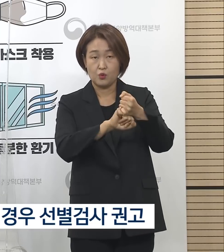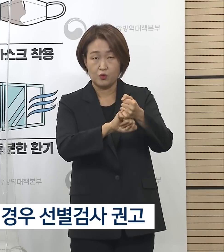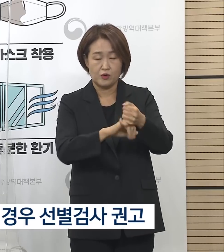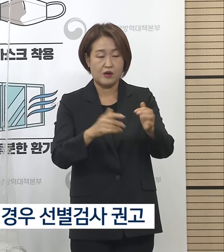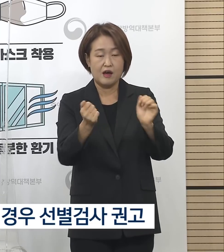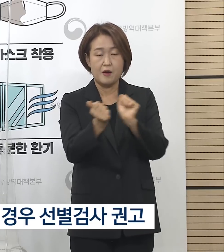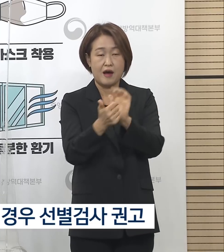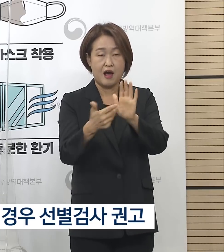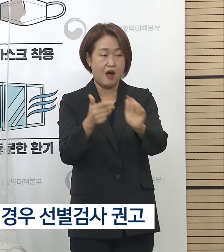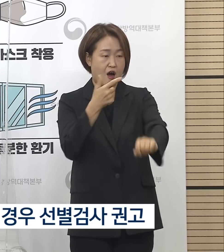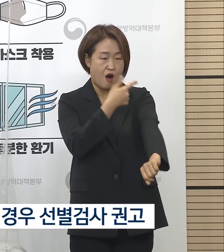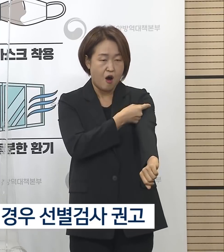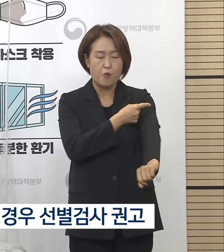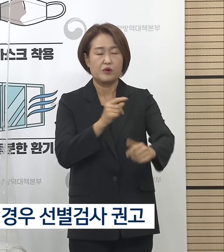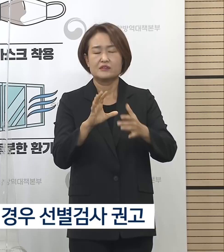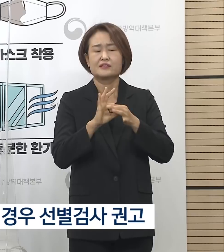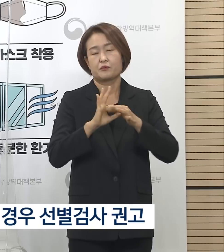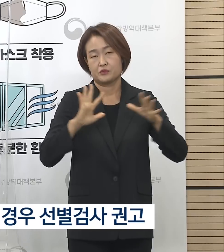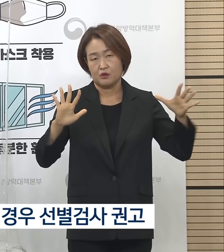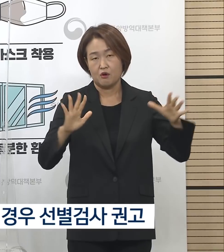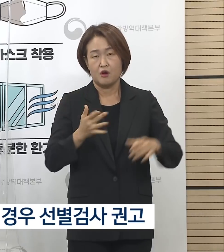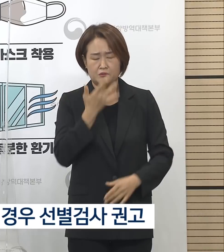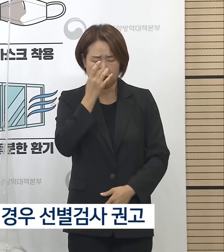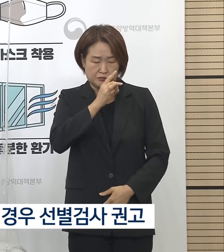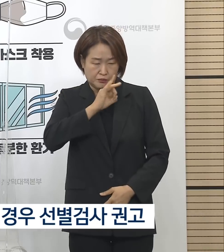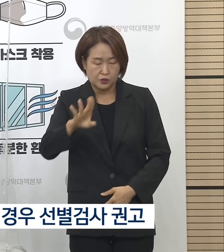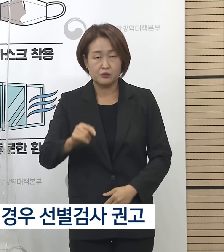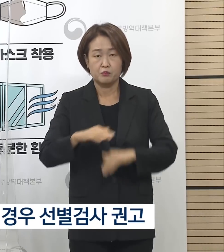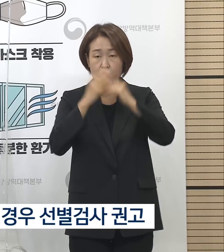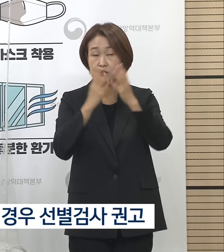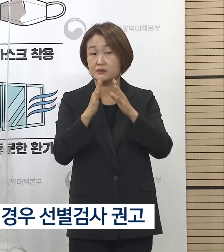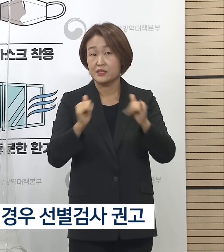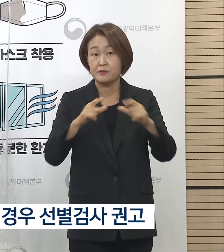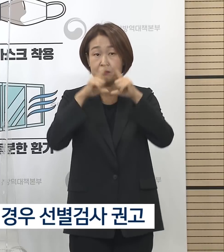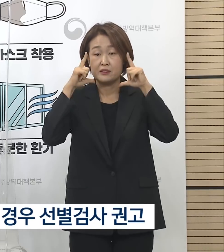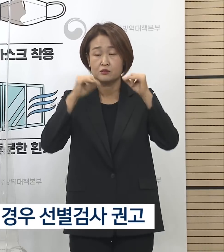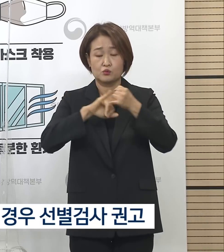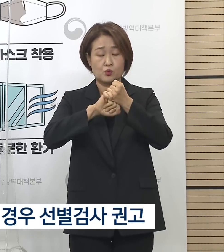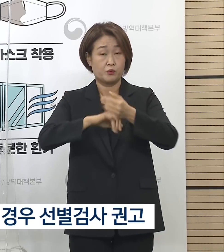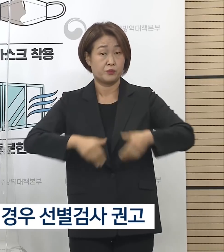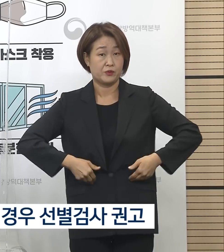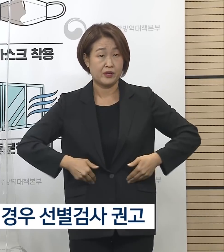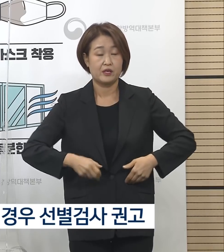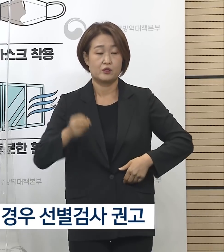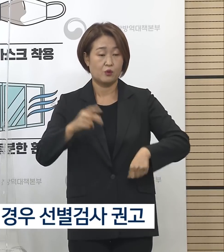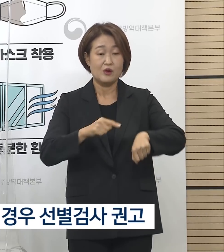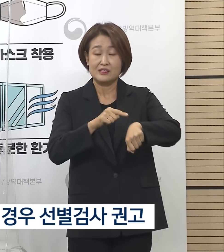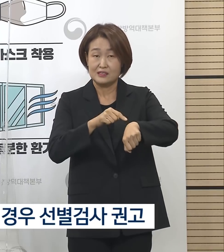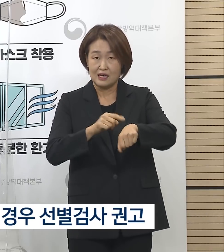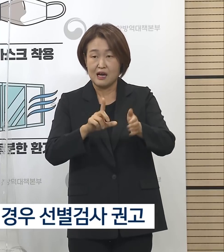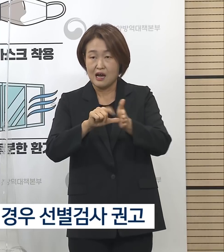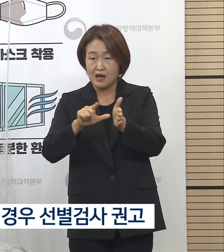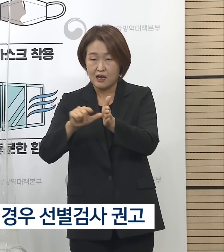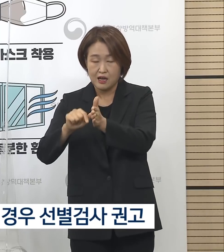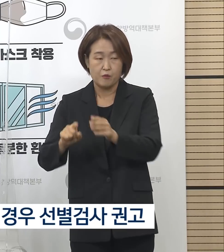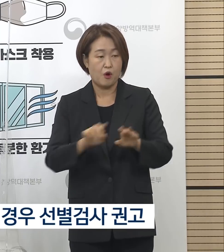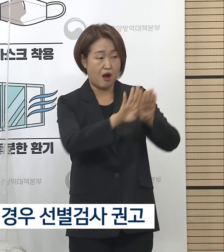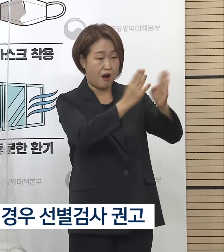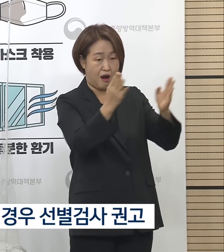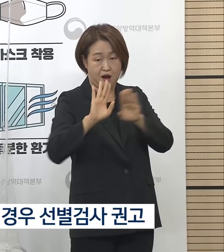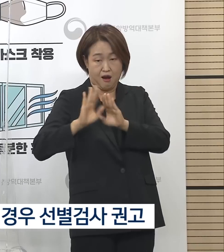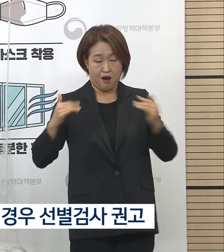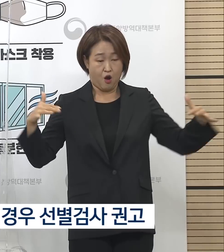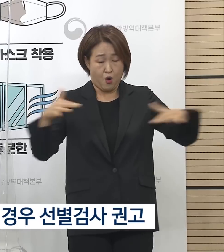백신 접종 여부와 관계없이 모든 사람이 마스크를 착용해 주시고 시간마다 맛 통풍이 가능한